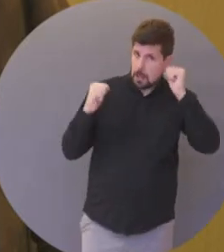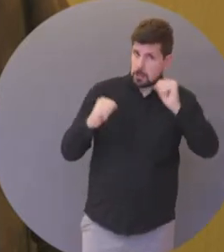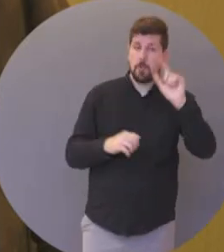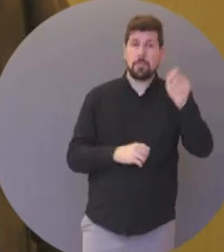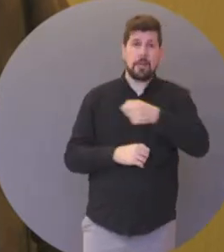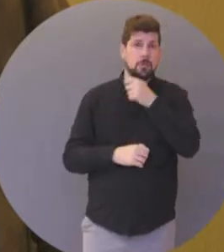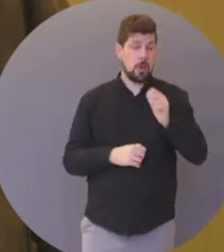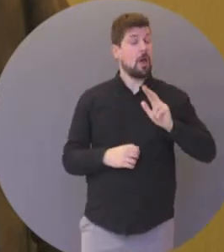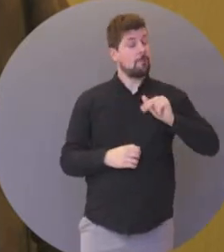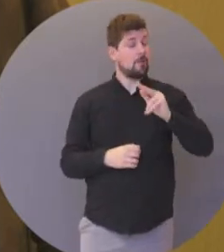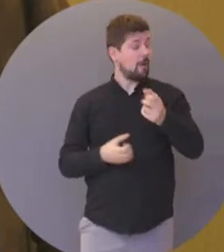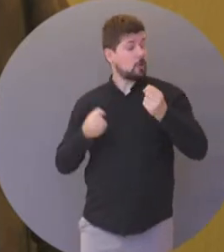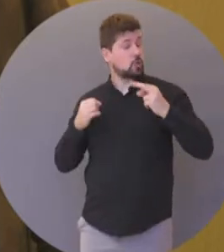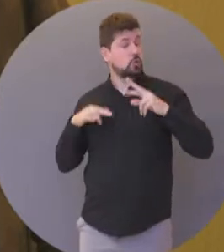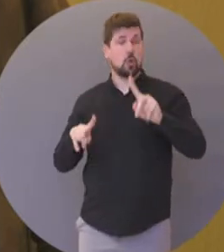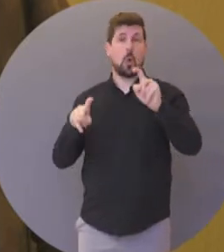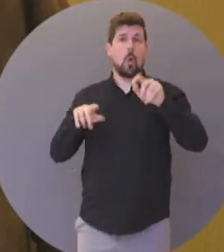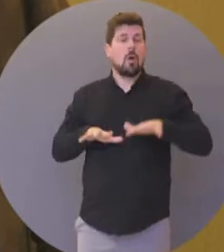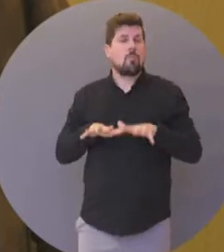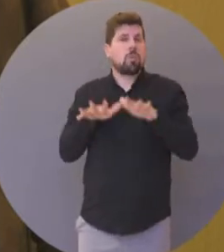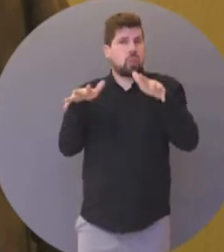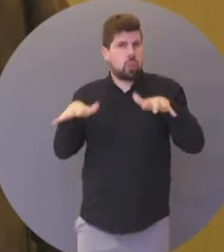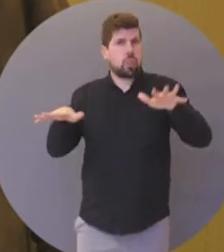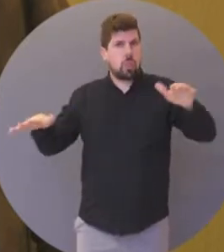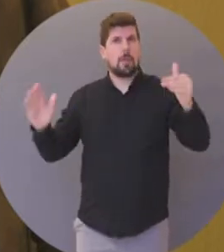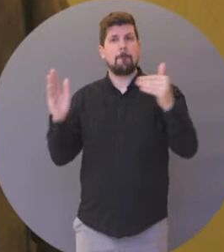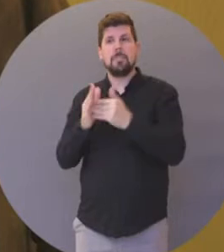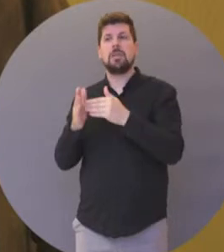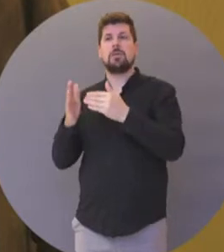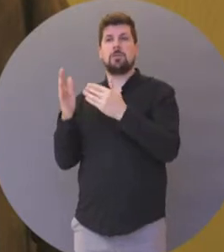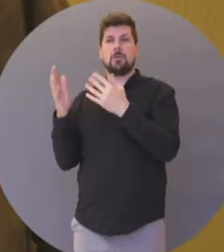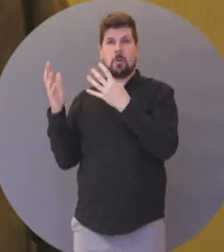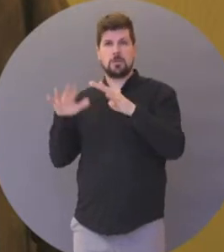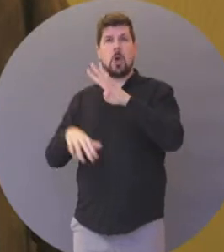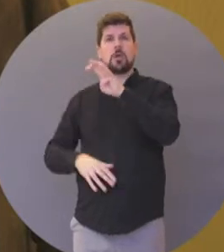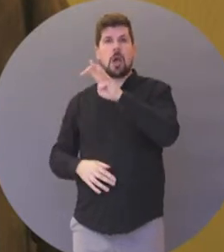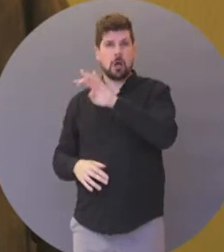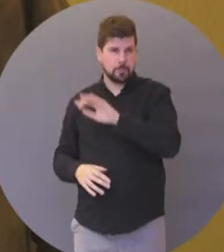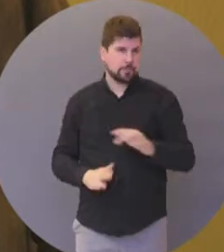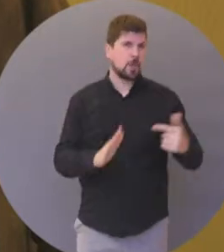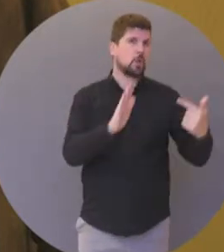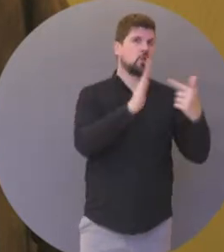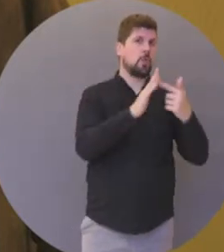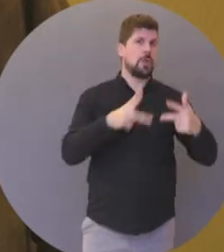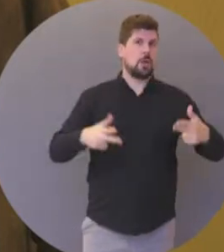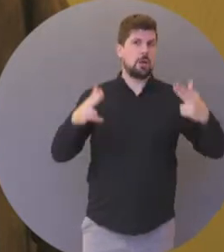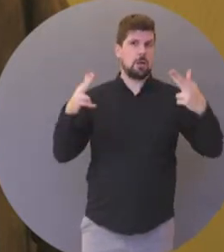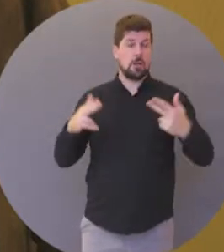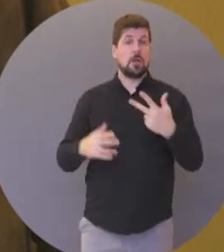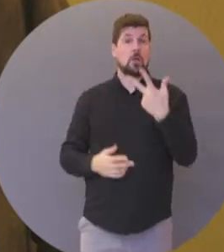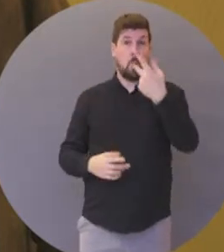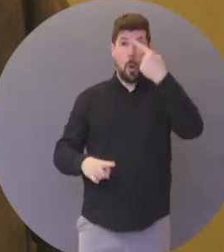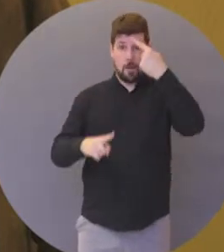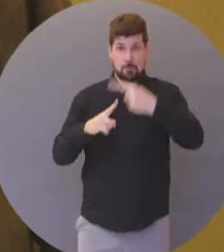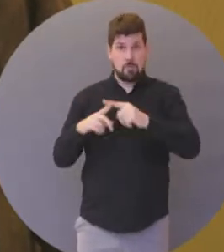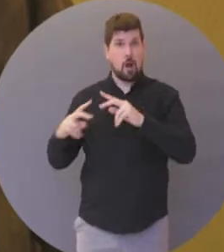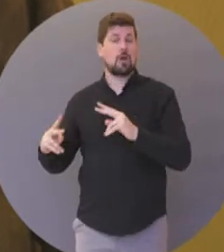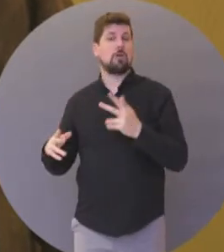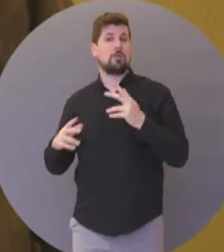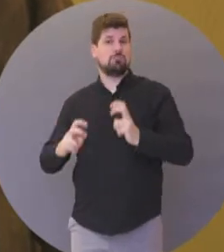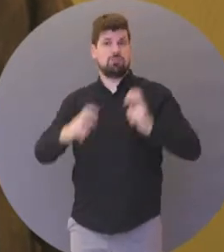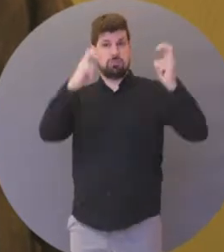et catastrophique montée des eaux entre 1940 et 2000 la hausse a été trois fois plus forte qu'entre 1850 et